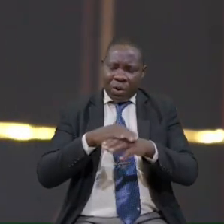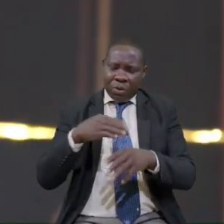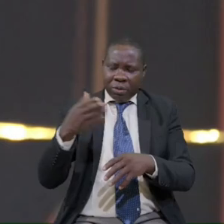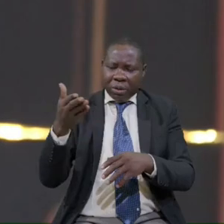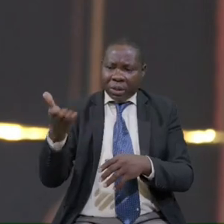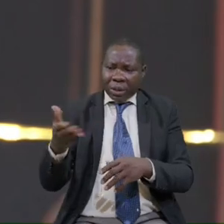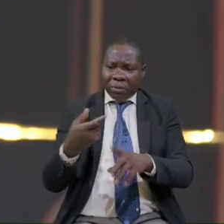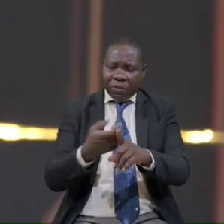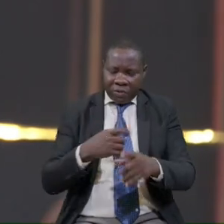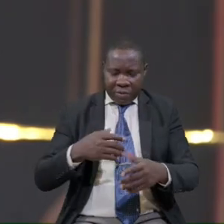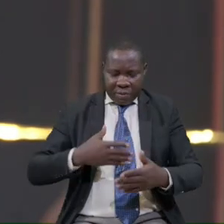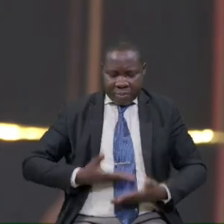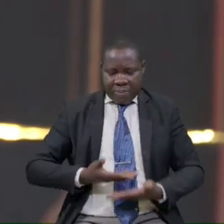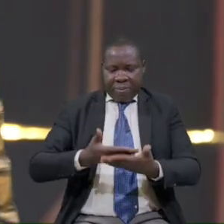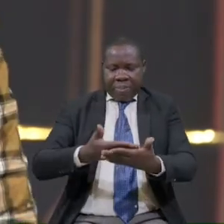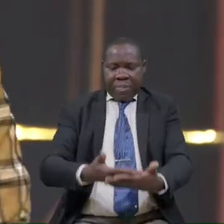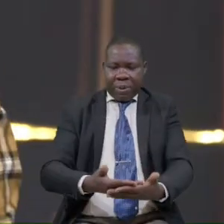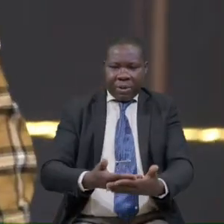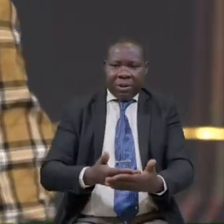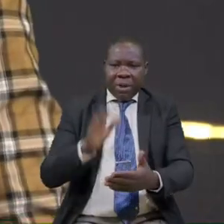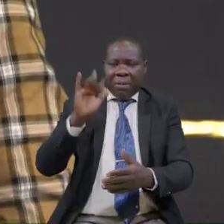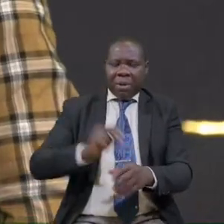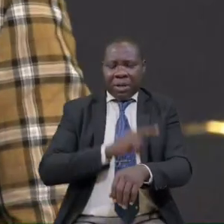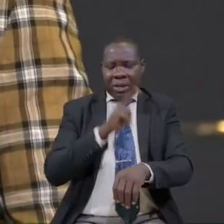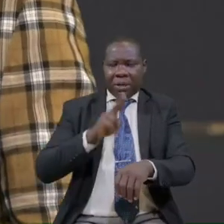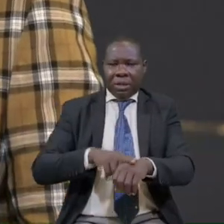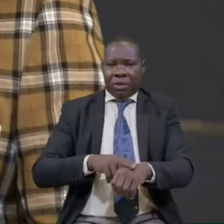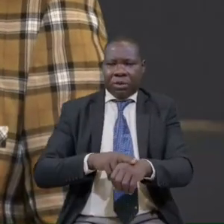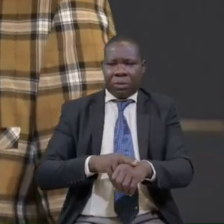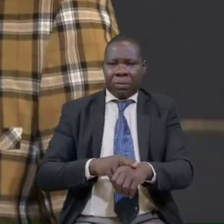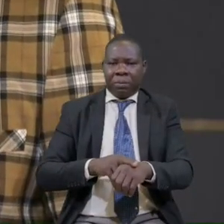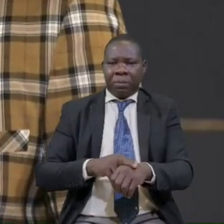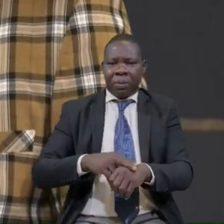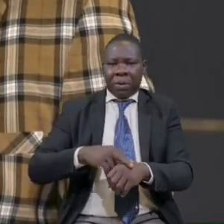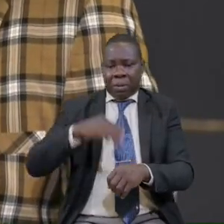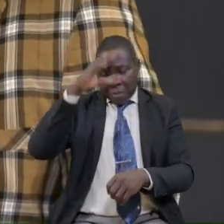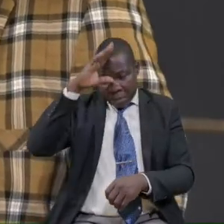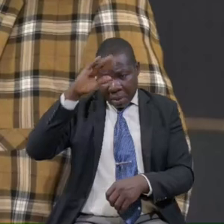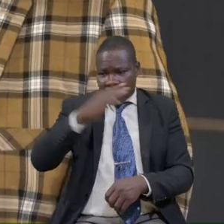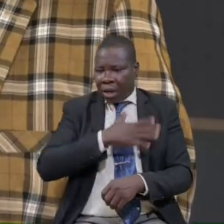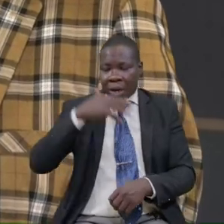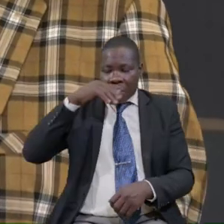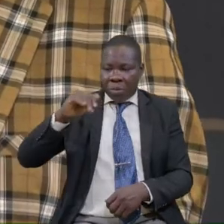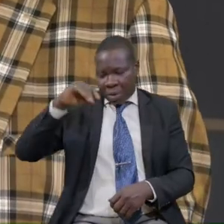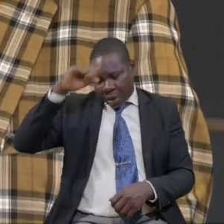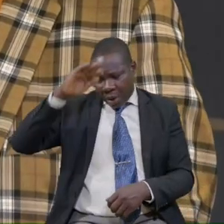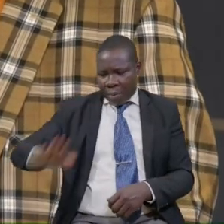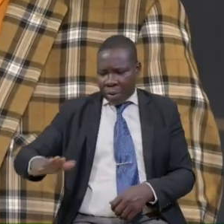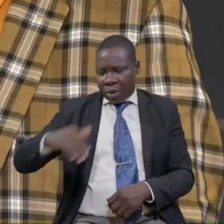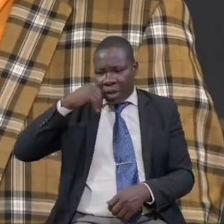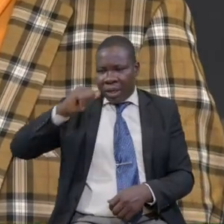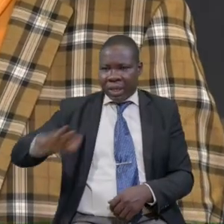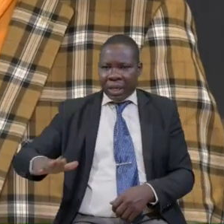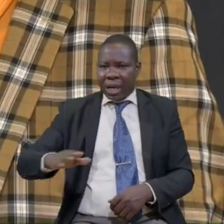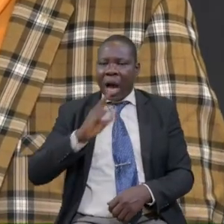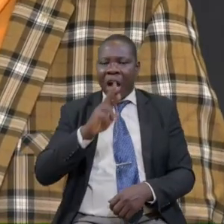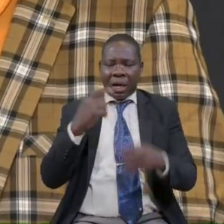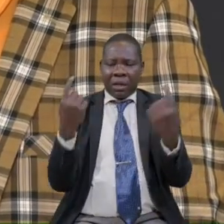Et la peau là était sur lui depuis sa naissance. Les